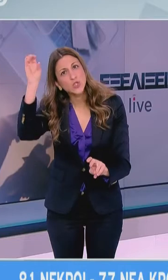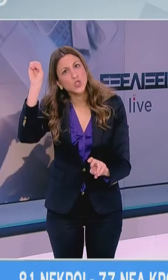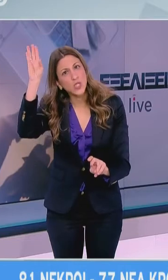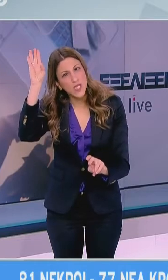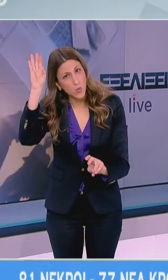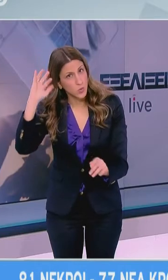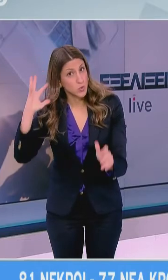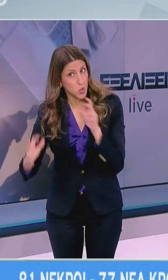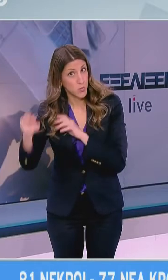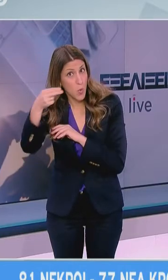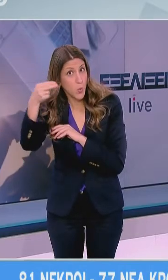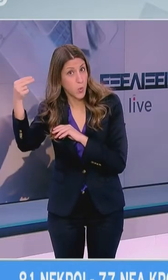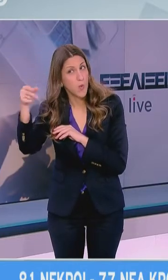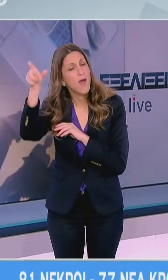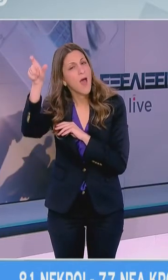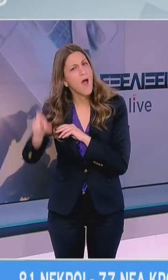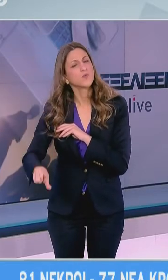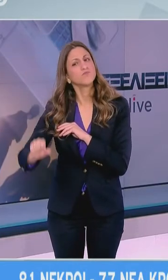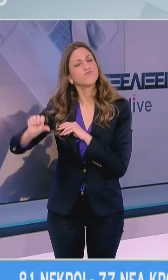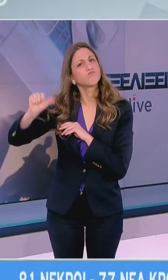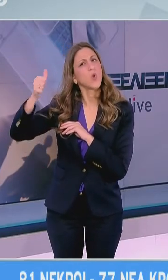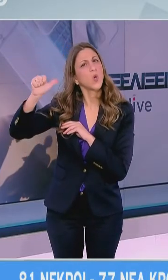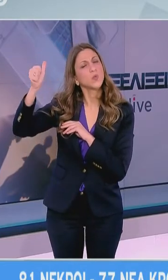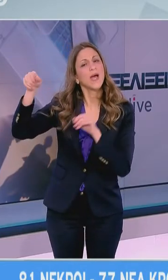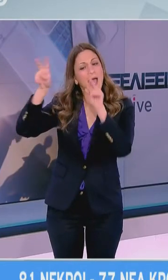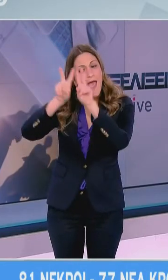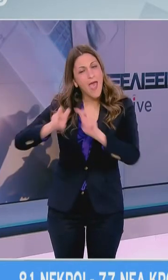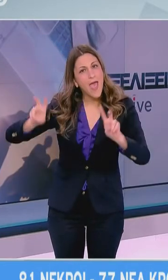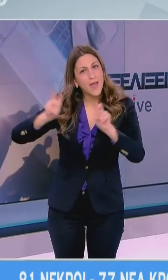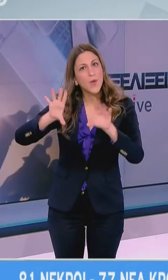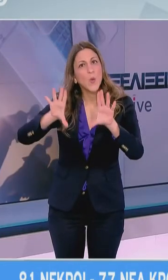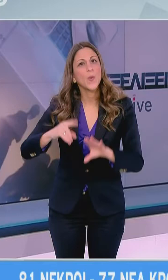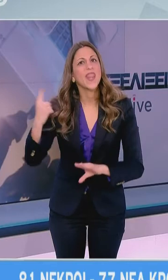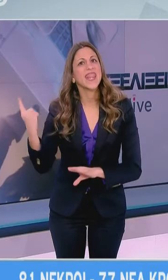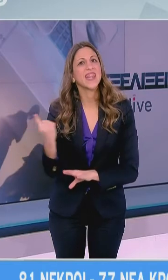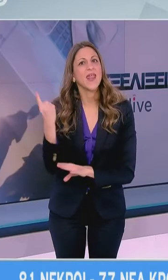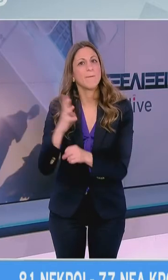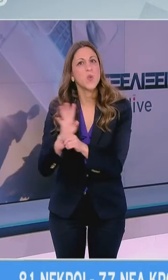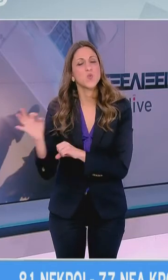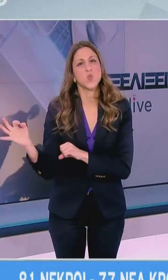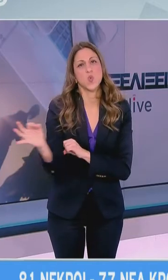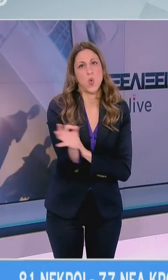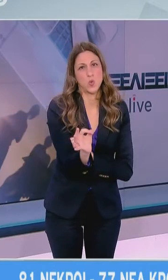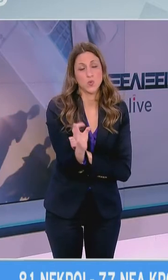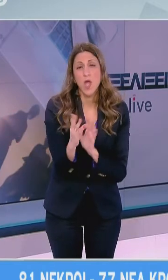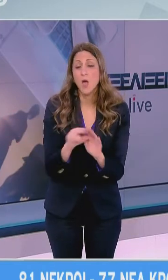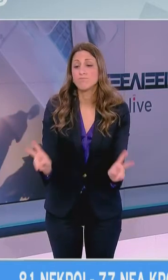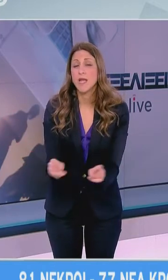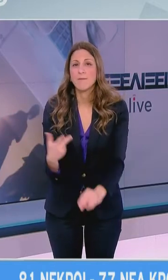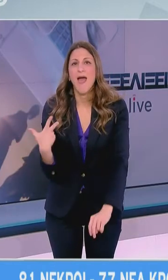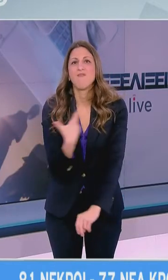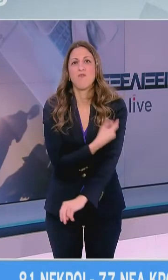κέντρα ερευνών στον κόσμο, το οποίο πρωτοπορεί στην έρευνα για τη θεραπεία του κορονοϊού και την ανακάλυψη